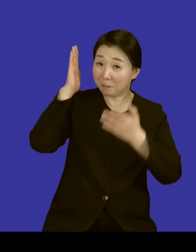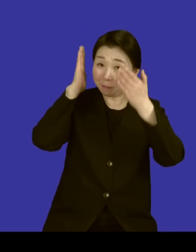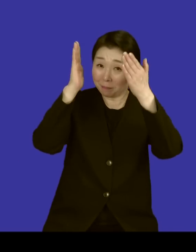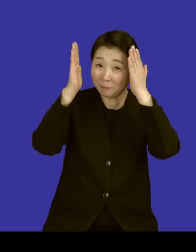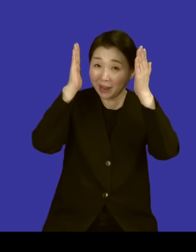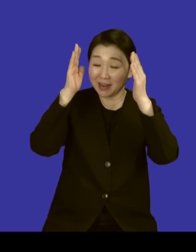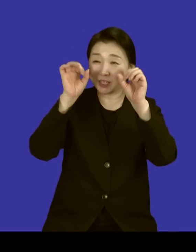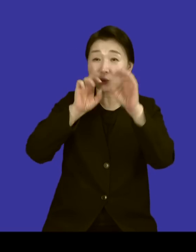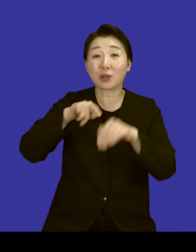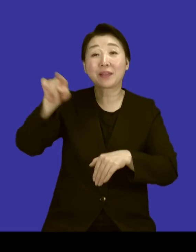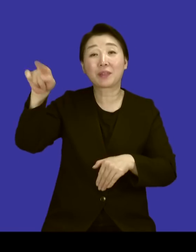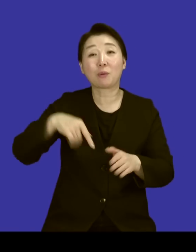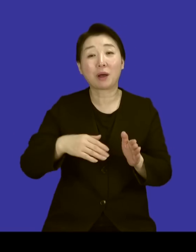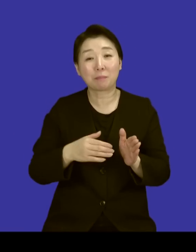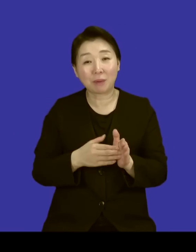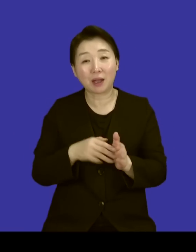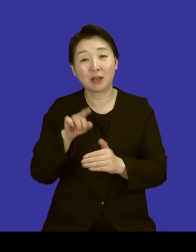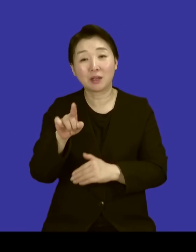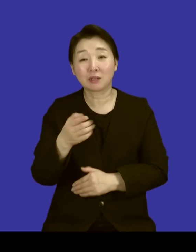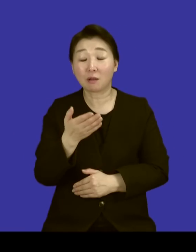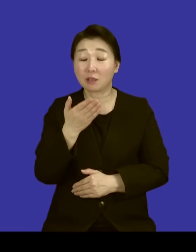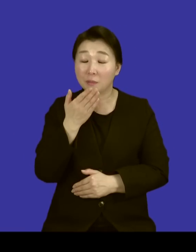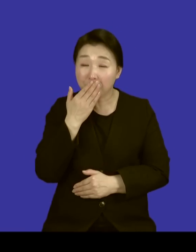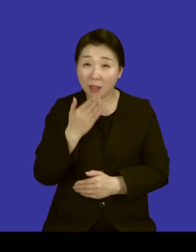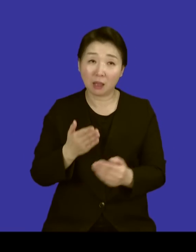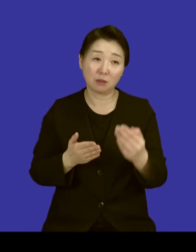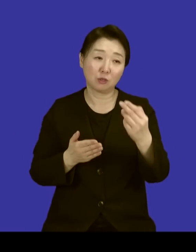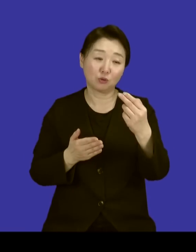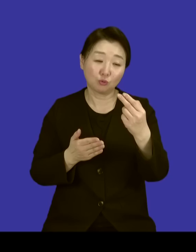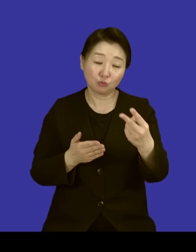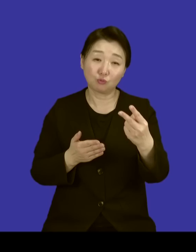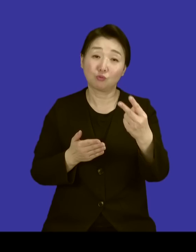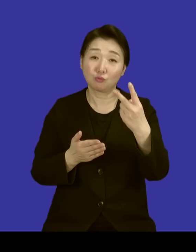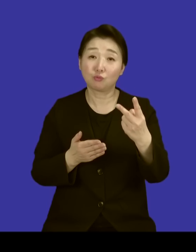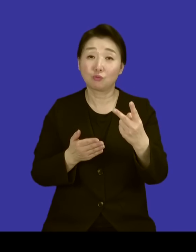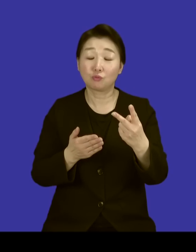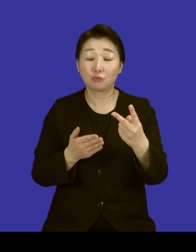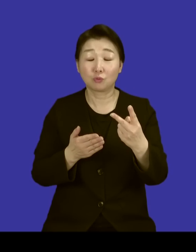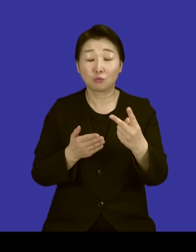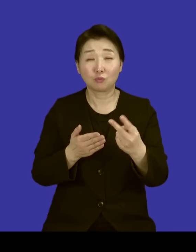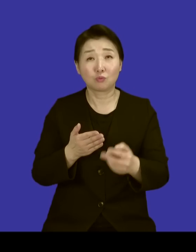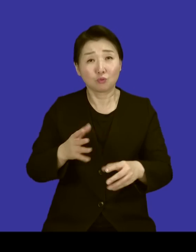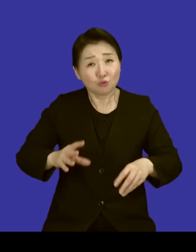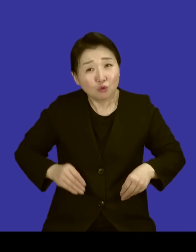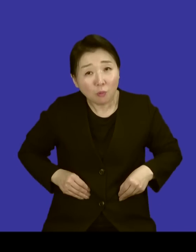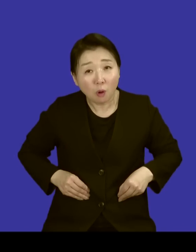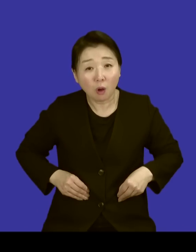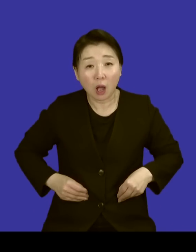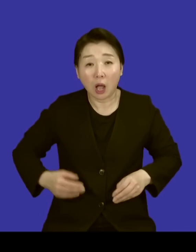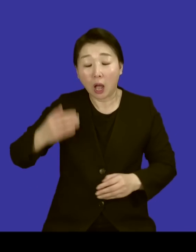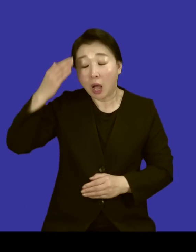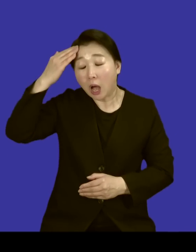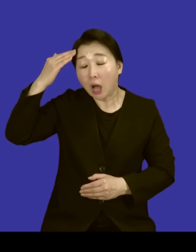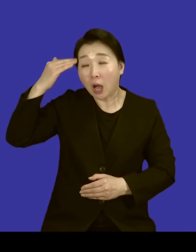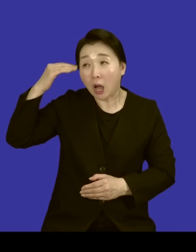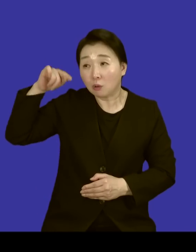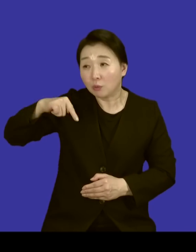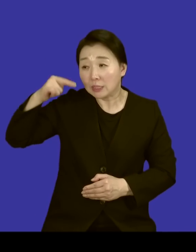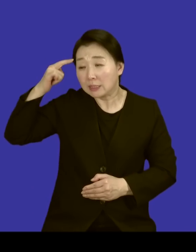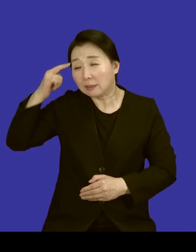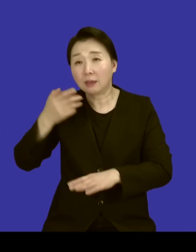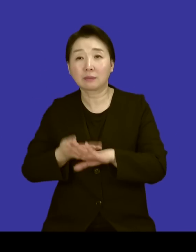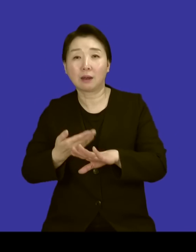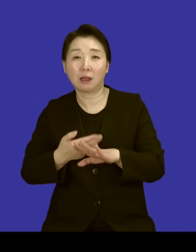선교를 다녀왔는데 그죠. 거기서 밥 두세 끼만 굶어도 예. 생각이 한국에서 하던 생각이 아니더라고요. 네. 제 마음이